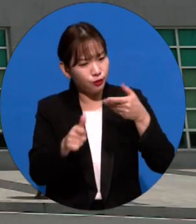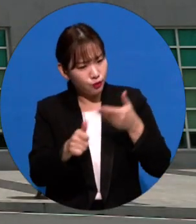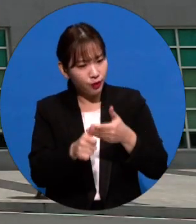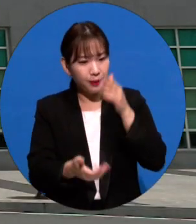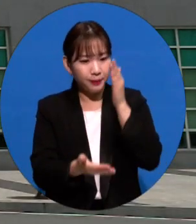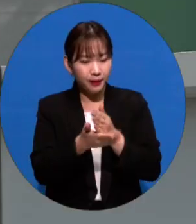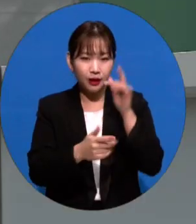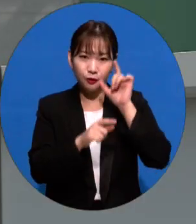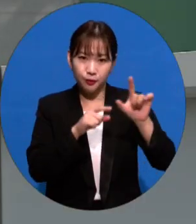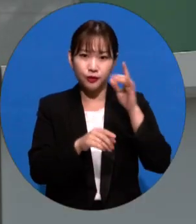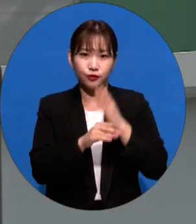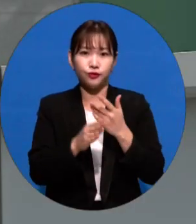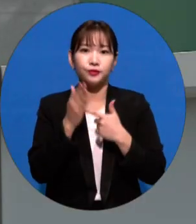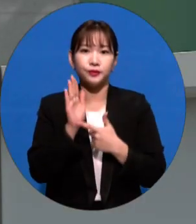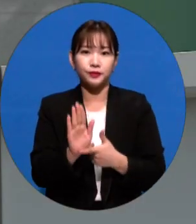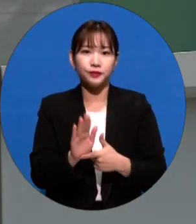검토하고 있는 것으로 알려졌습니다